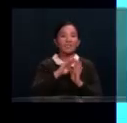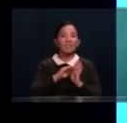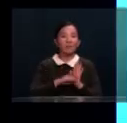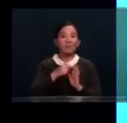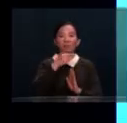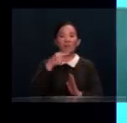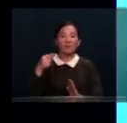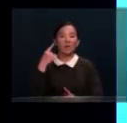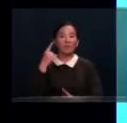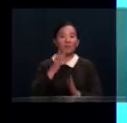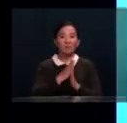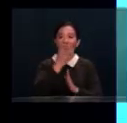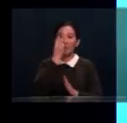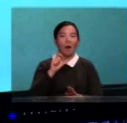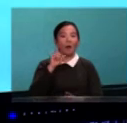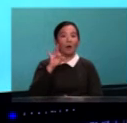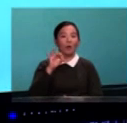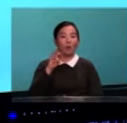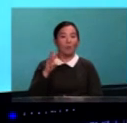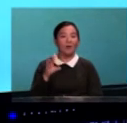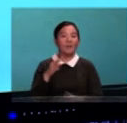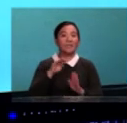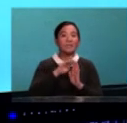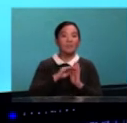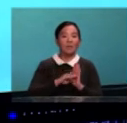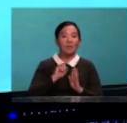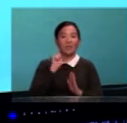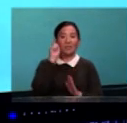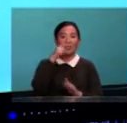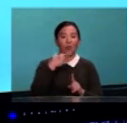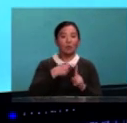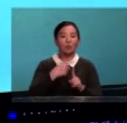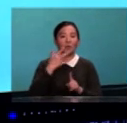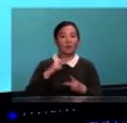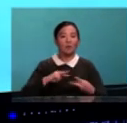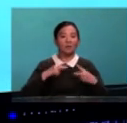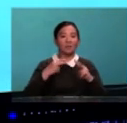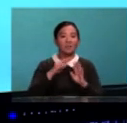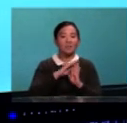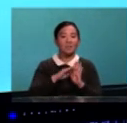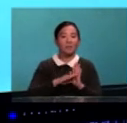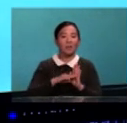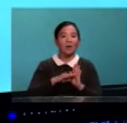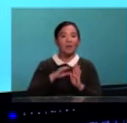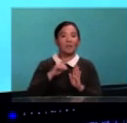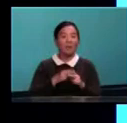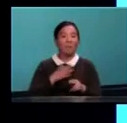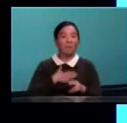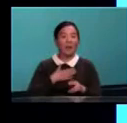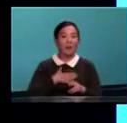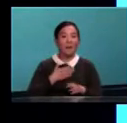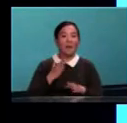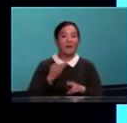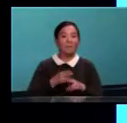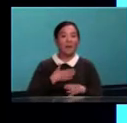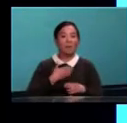минус 1. Не забывайте про это. А хром со степенью окисления плюс 3 превратится в хром со степенью окисления плюс 6. Это